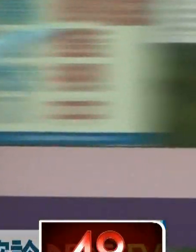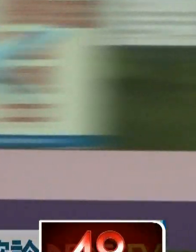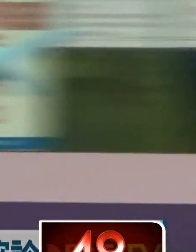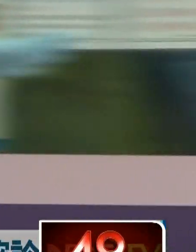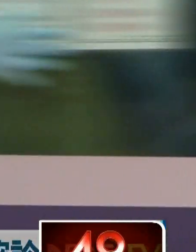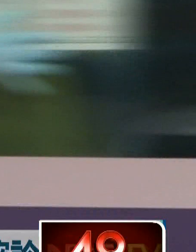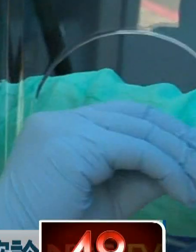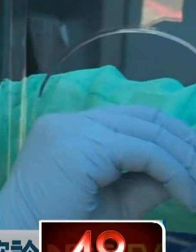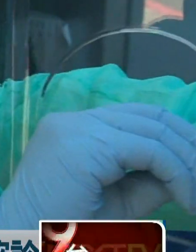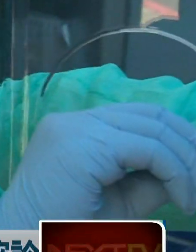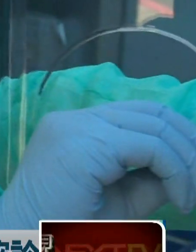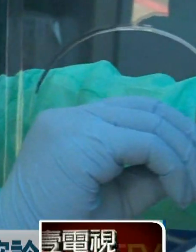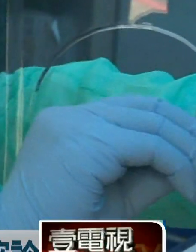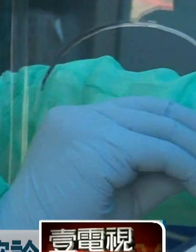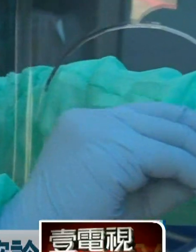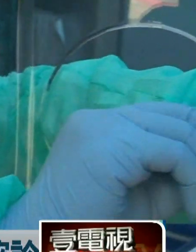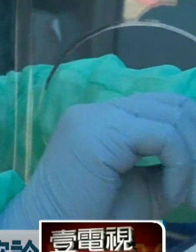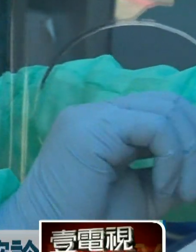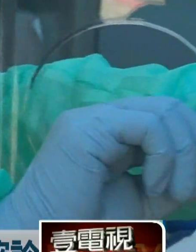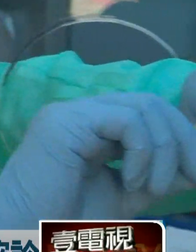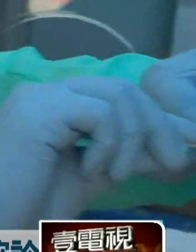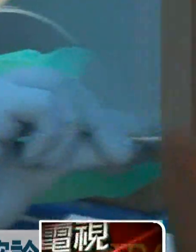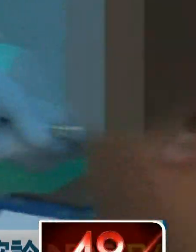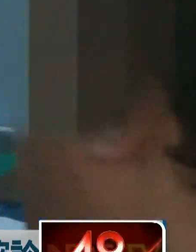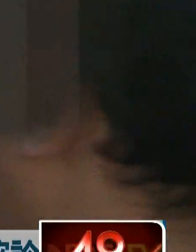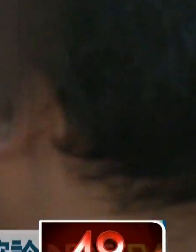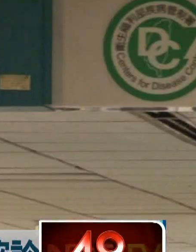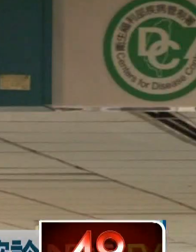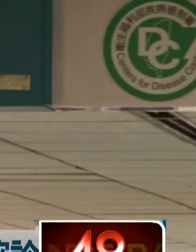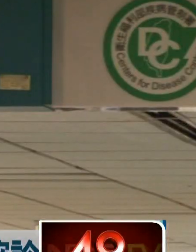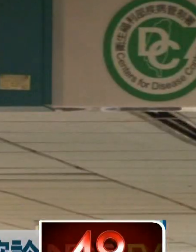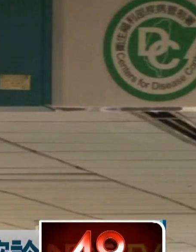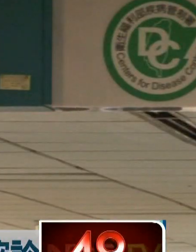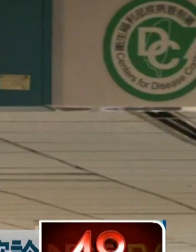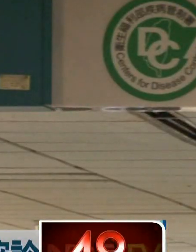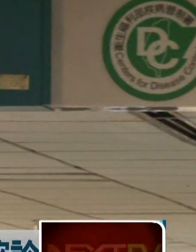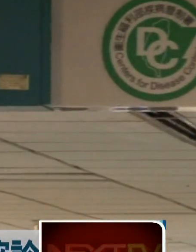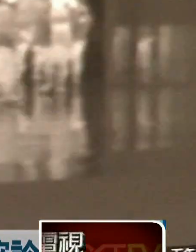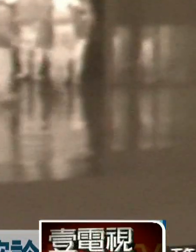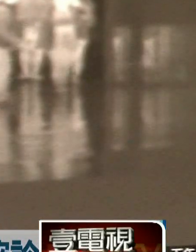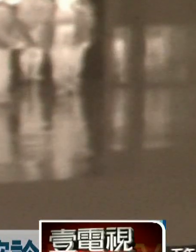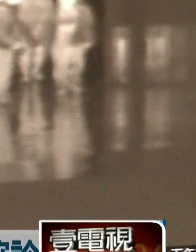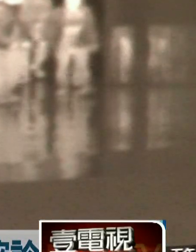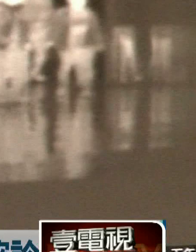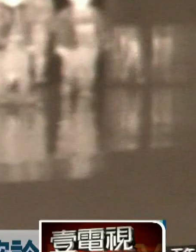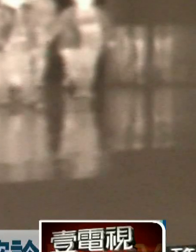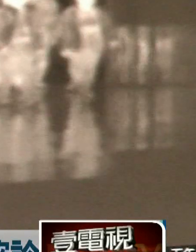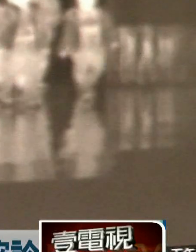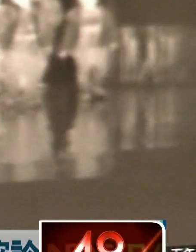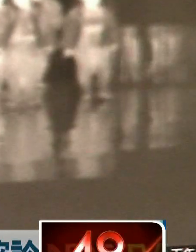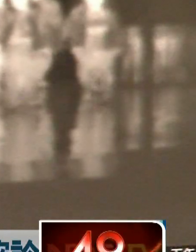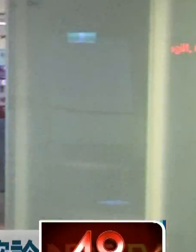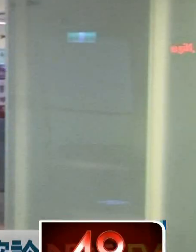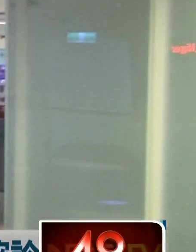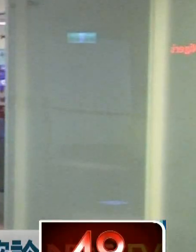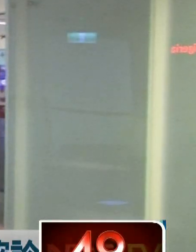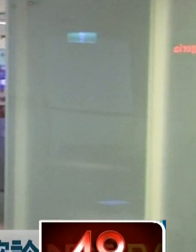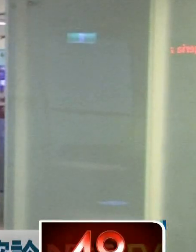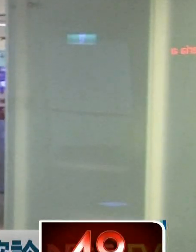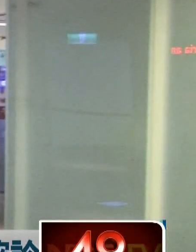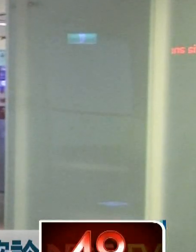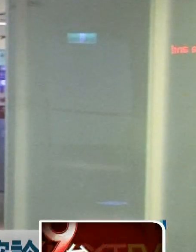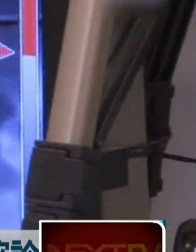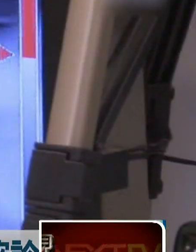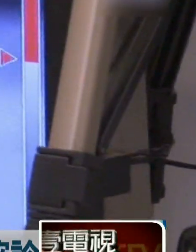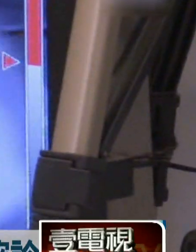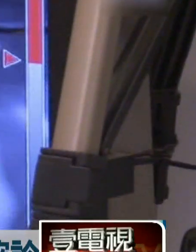前后采检高达10次，一度确诊在阴转阳，由日本返回国门后，距离确诊长达20天，是否有可能在